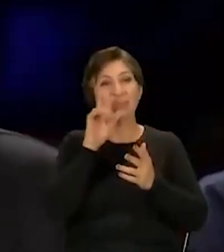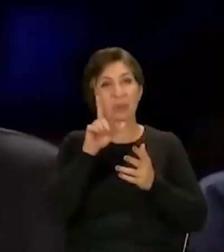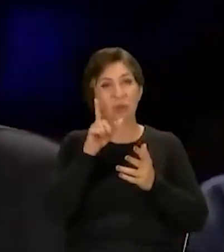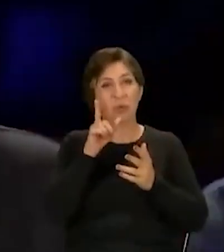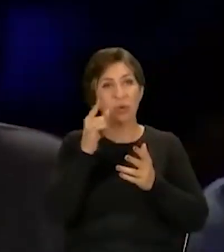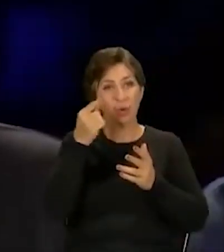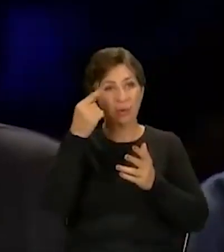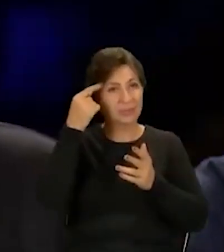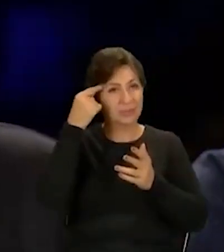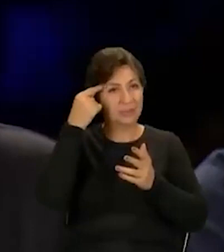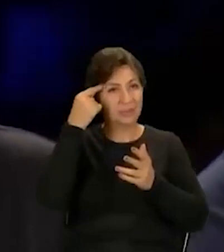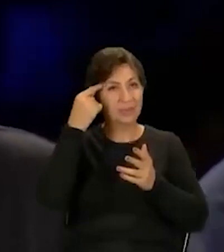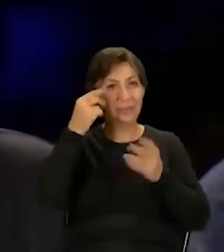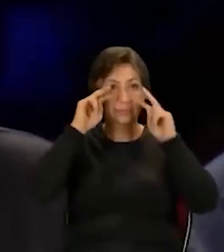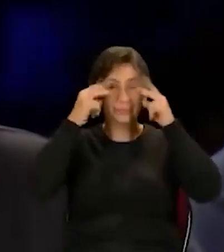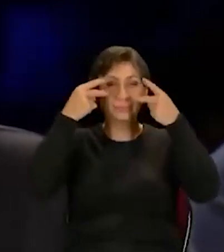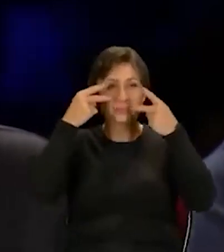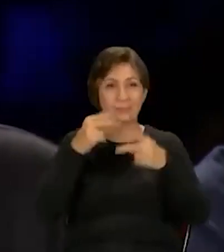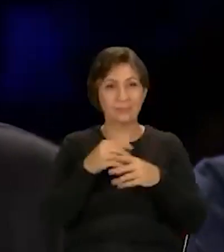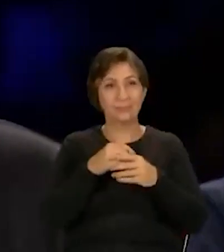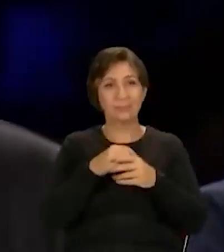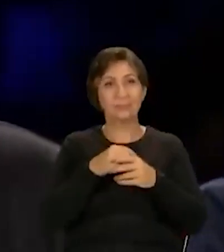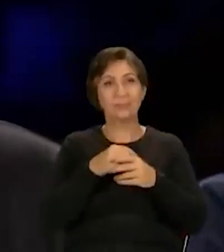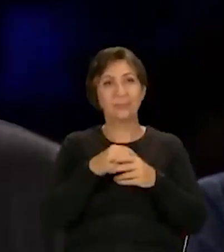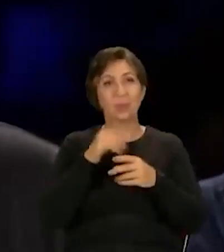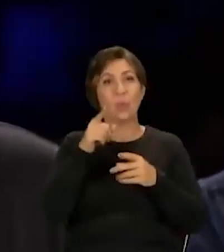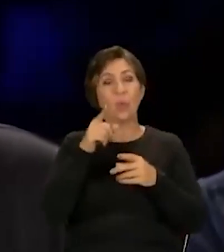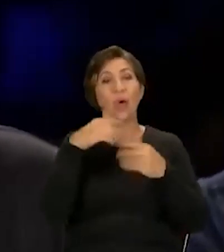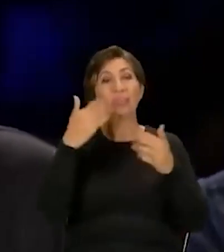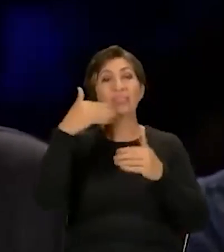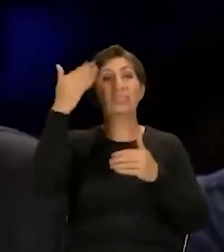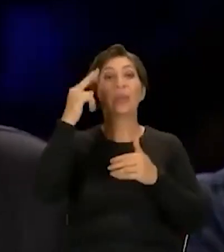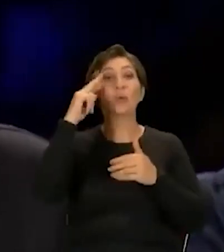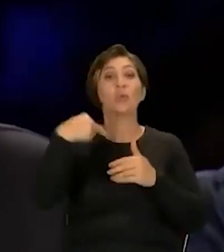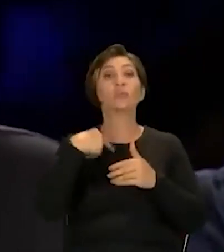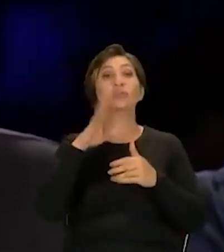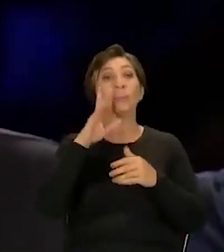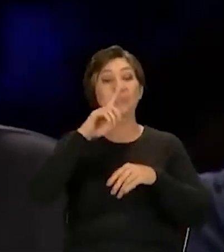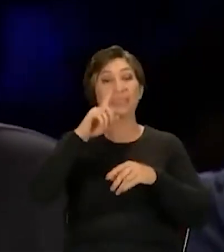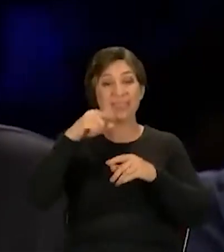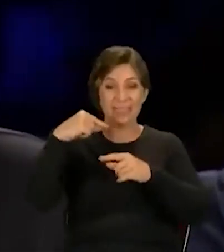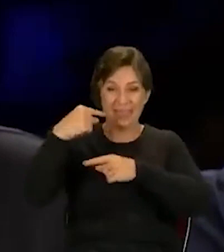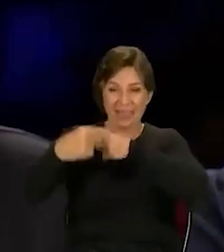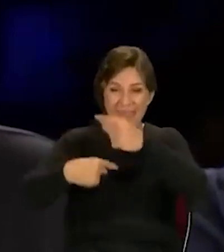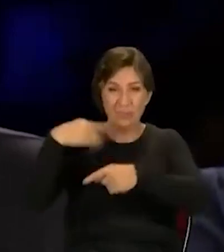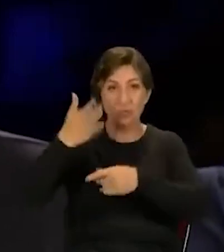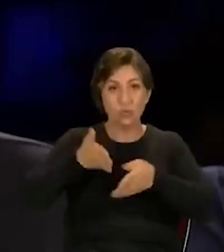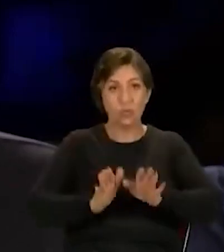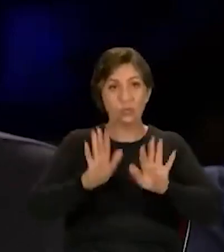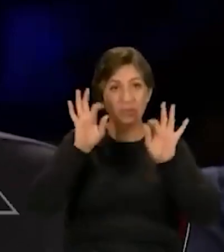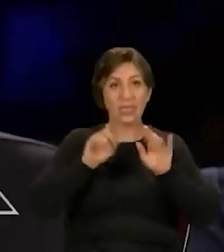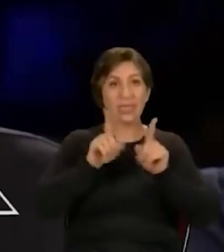kalmayacak. İşte o dediniz ya biraz da şuraya gözler beyaz oluyor. O artık dışarıdan bile gözükmeyecek. Bir nesil sonra doğumundan